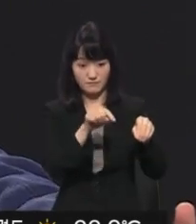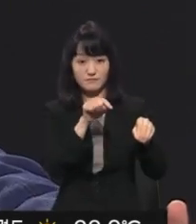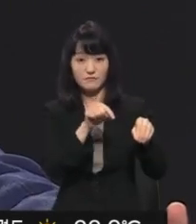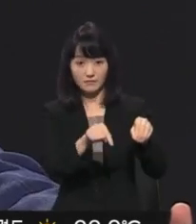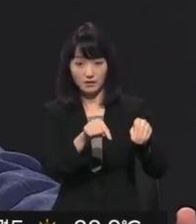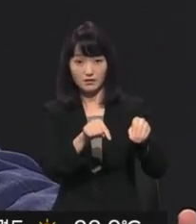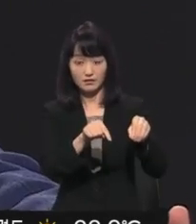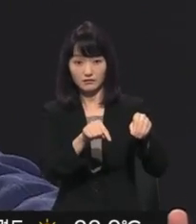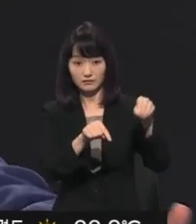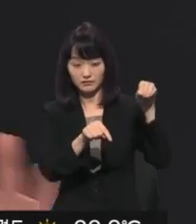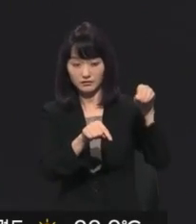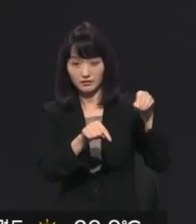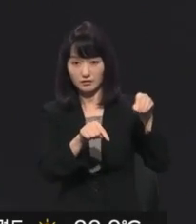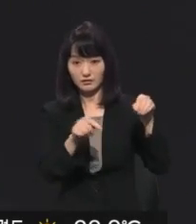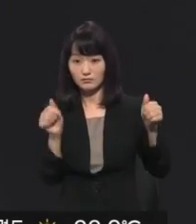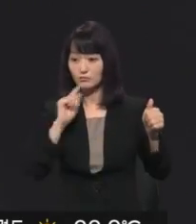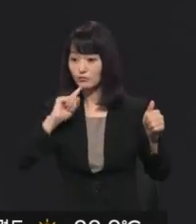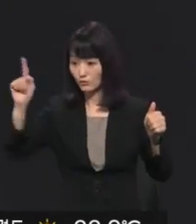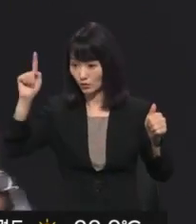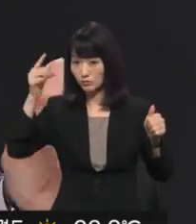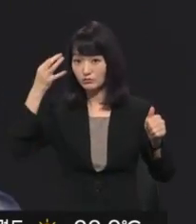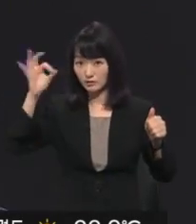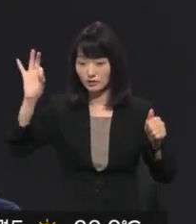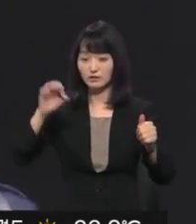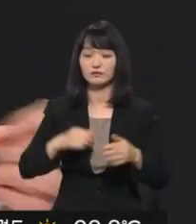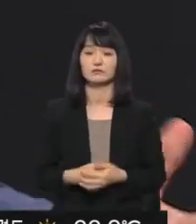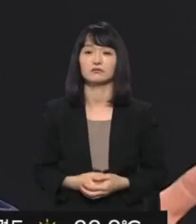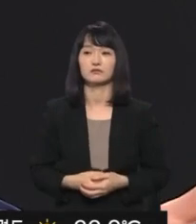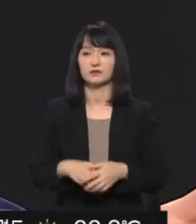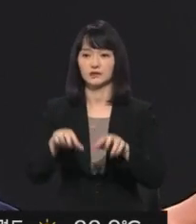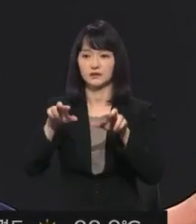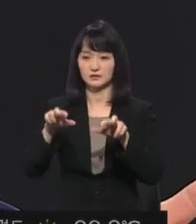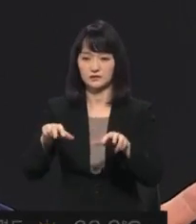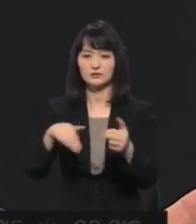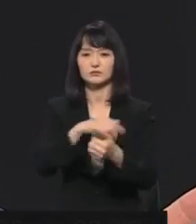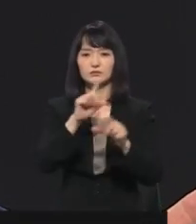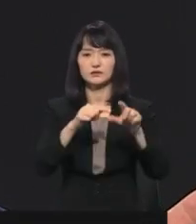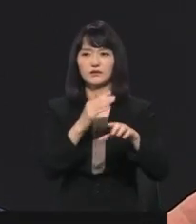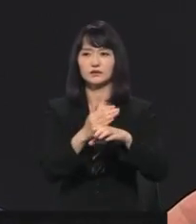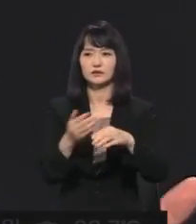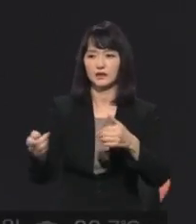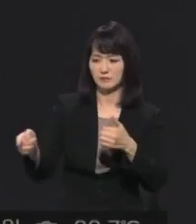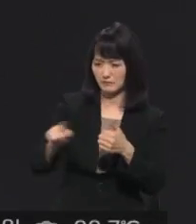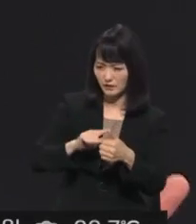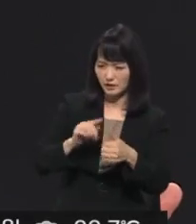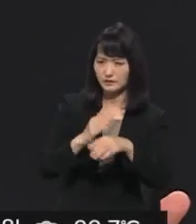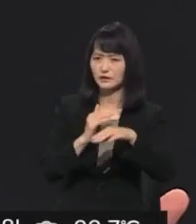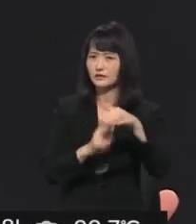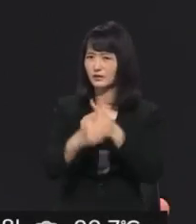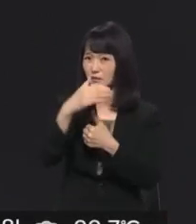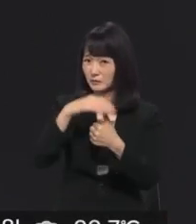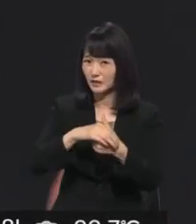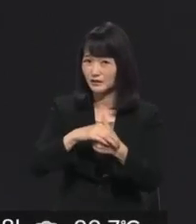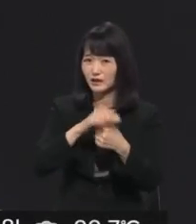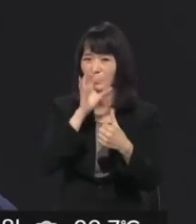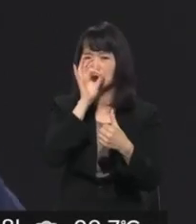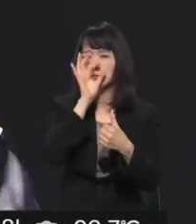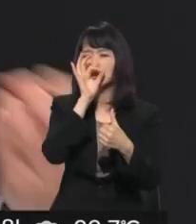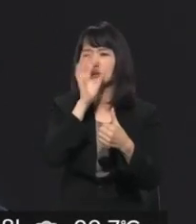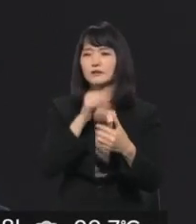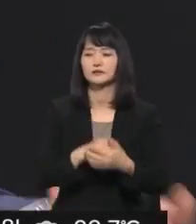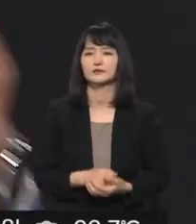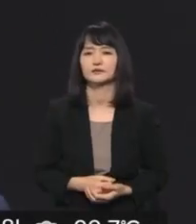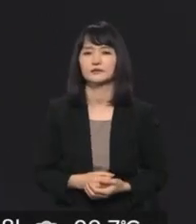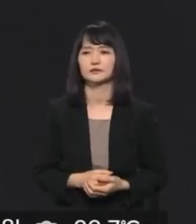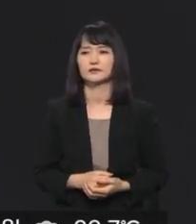줬으면 전원부 깔끔하게 정치 이니까 예 지금 이 상황에서 당에 들어온 들 당대표 수 직무를 수행할 수 있겠습니까 갖추고